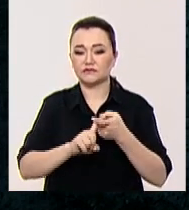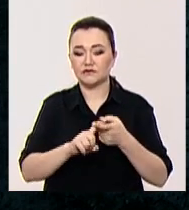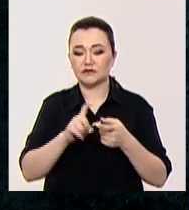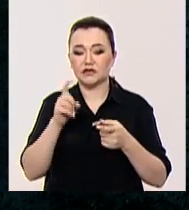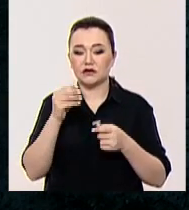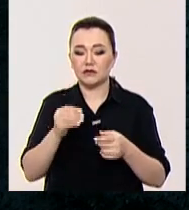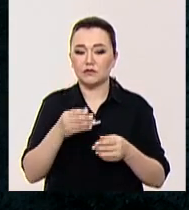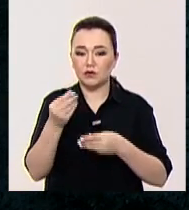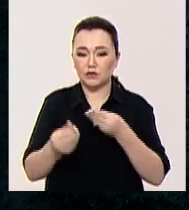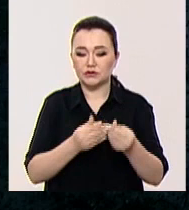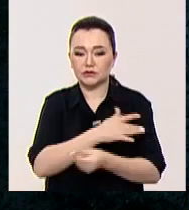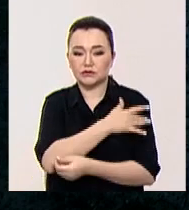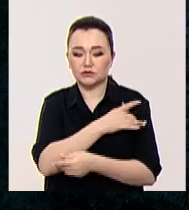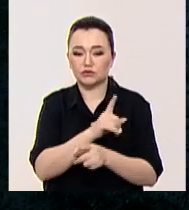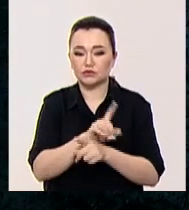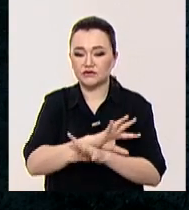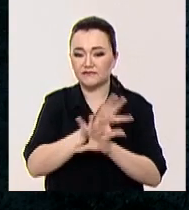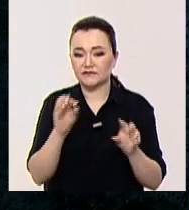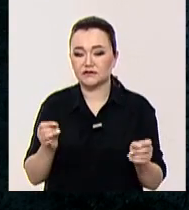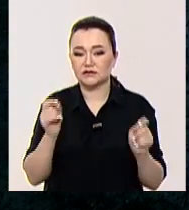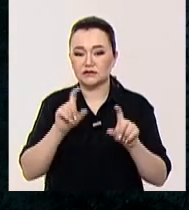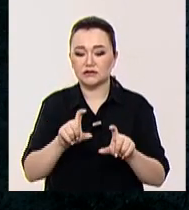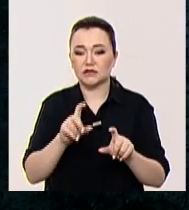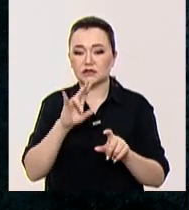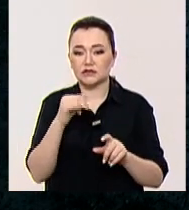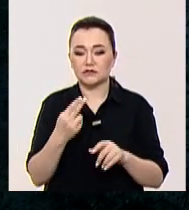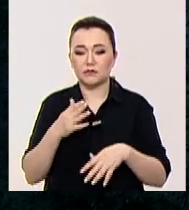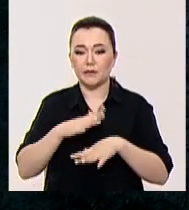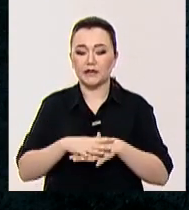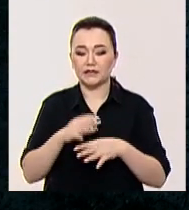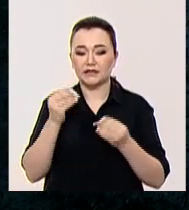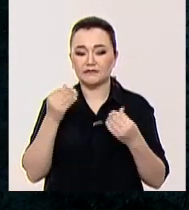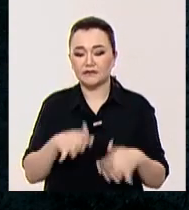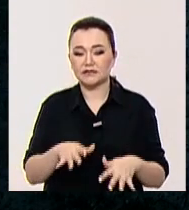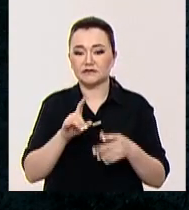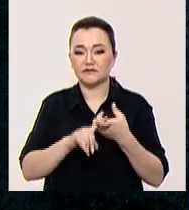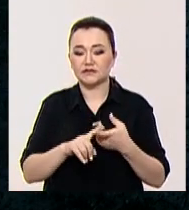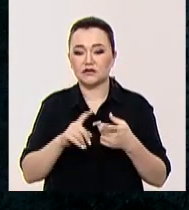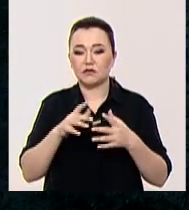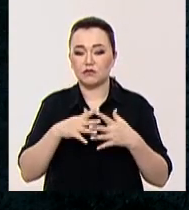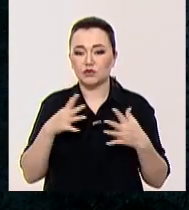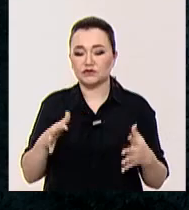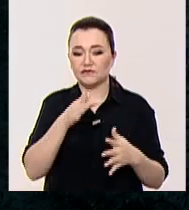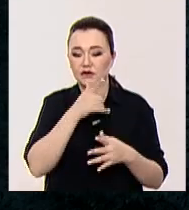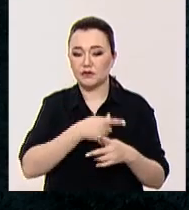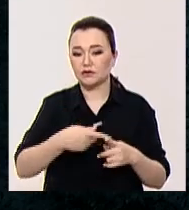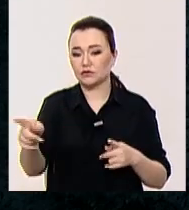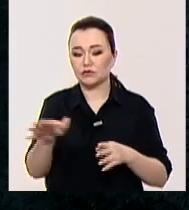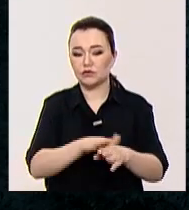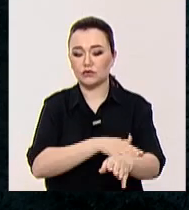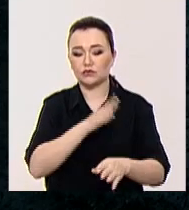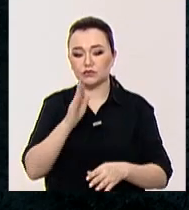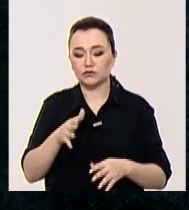ақылы қызметтер де шарықтап шыға келді. Онымен қоса ұлттық банктің төрағасы инфляция болжанған уақыттан да ұзақ болады деп